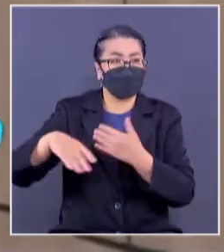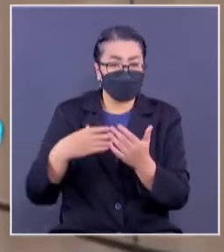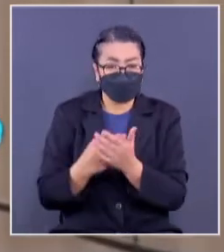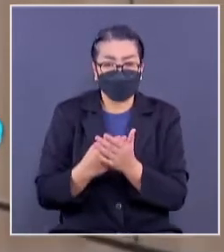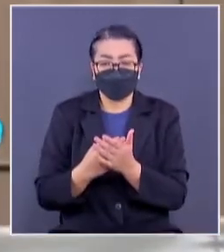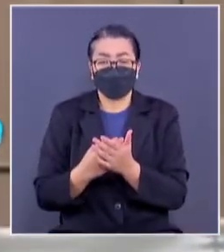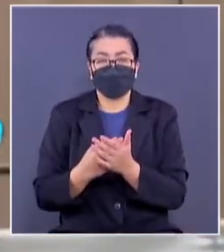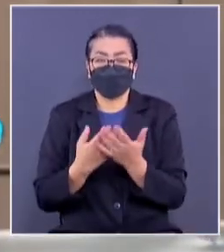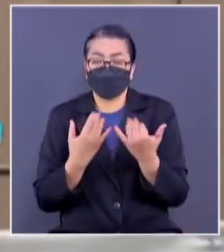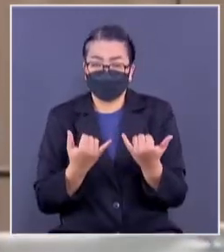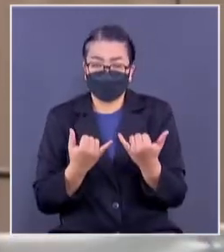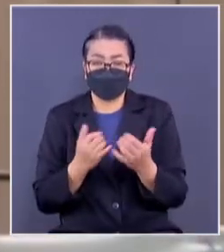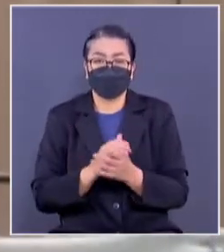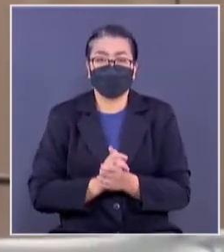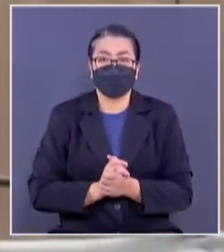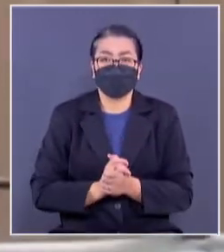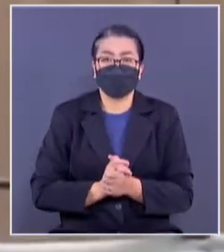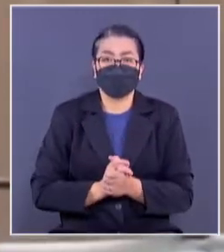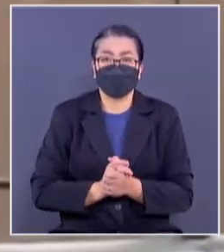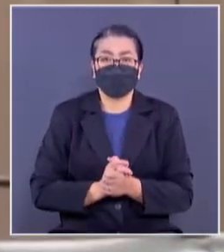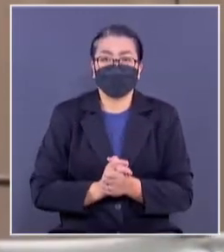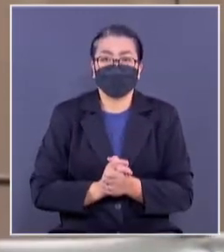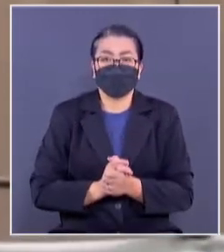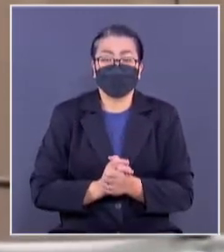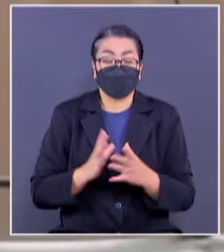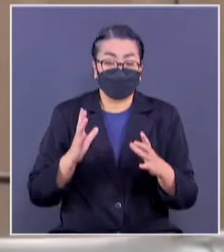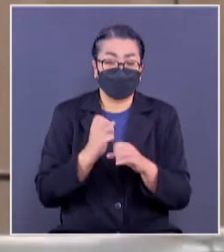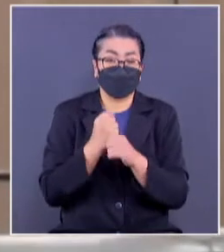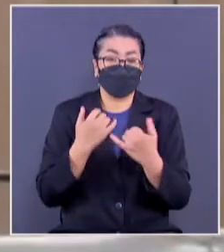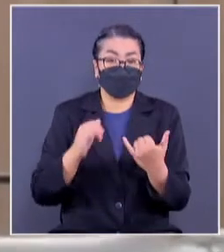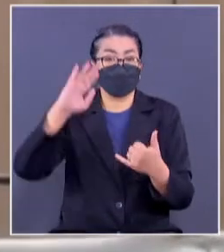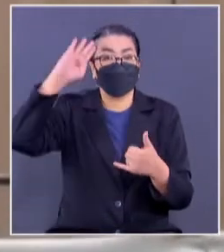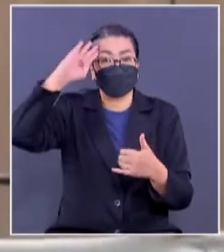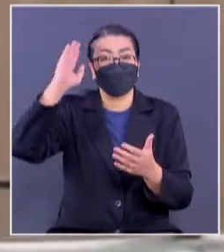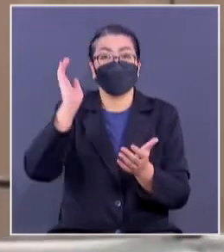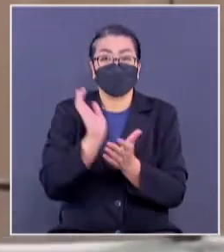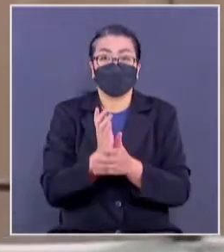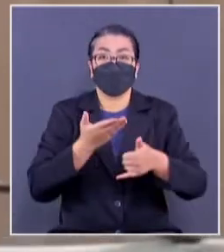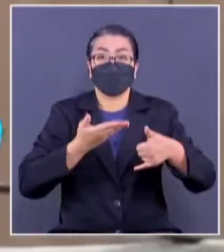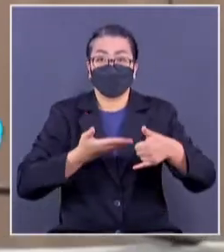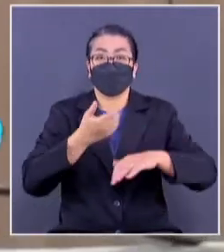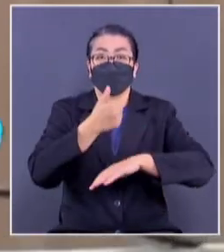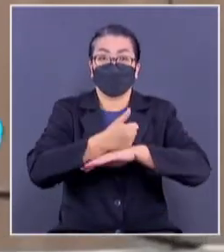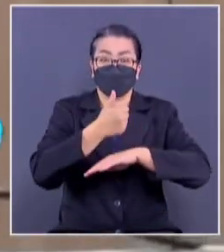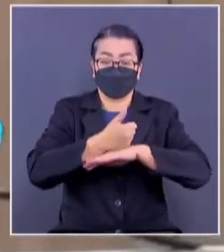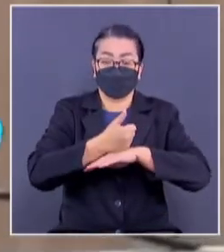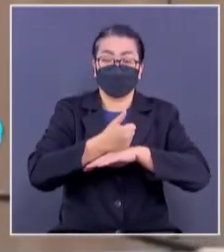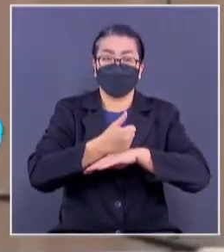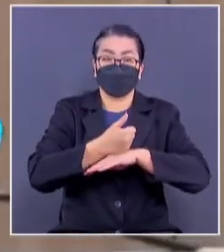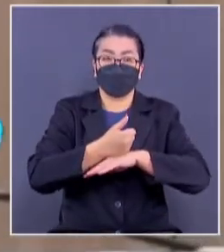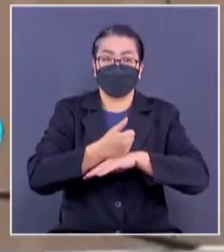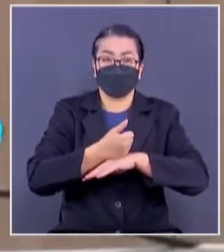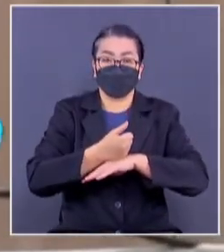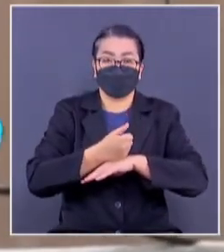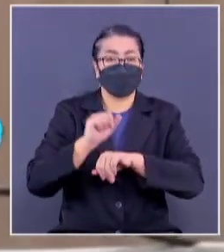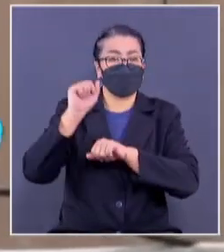ยาศาสตร์จริง ล่าสุดนะคะก็มีรายงานว่าพลตำรวจโทจิรพัฒน์ภูมิจิตผู้บัญชาการตำรวจภูธรภาคหนึ่ง